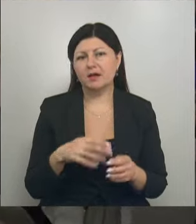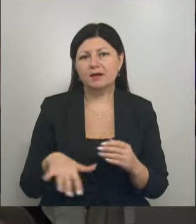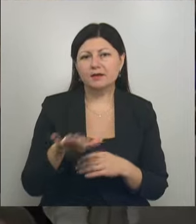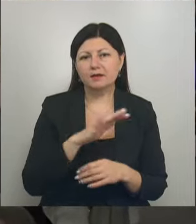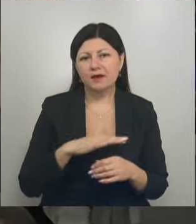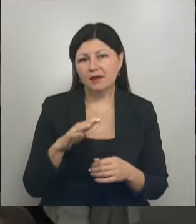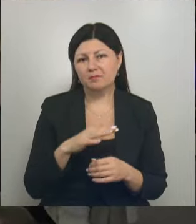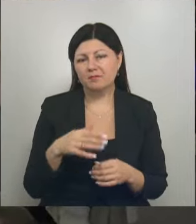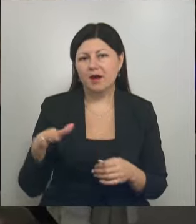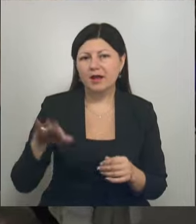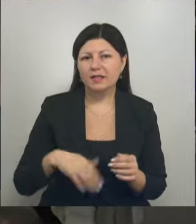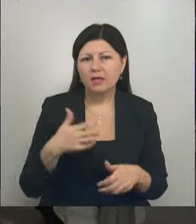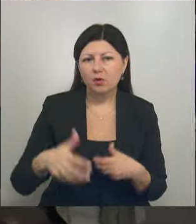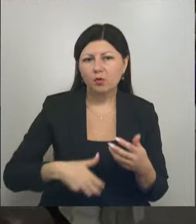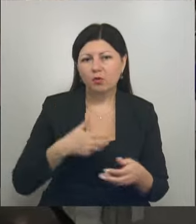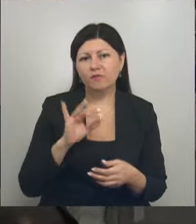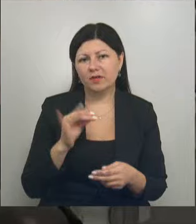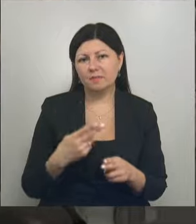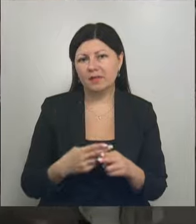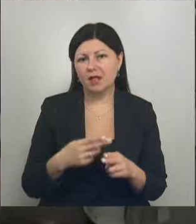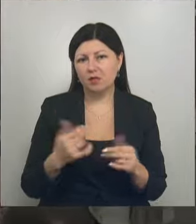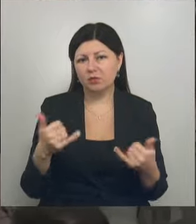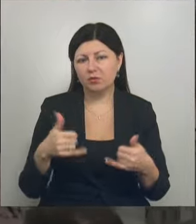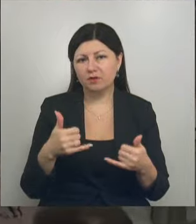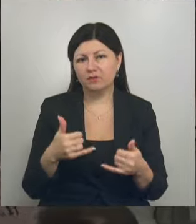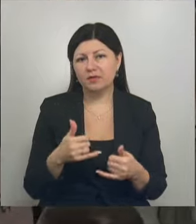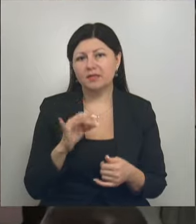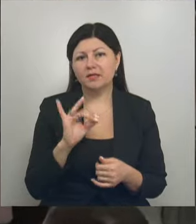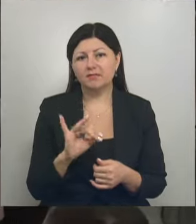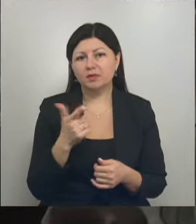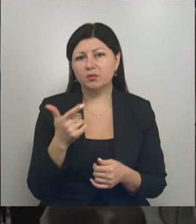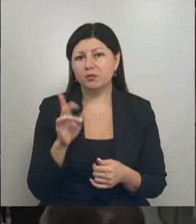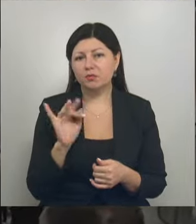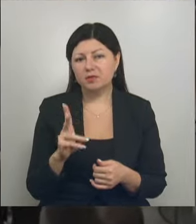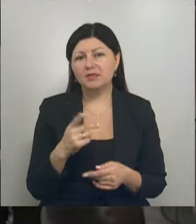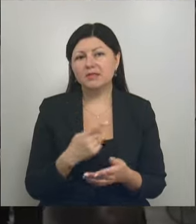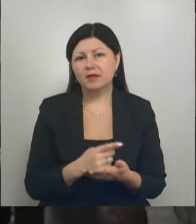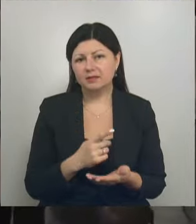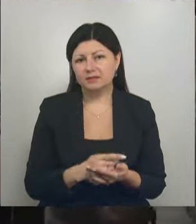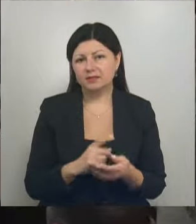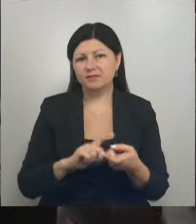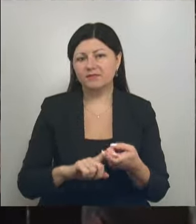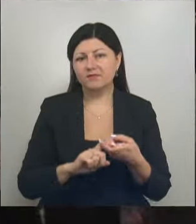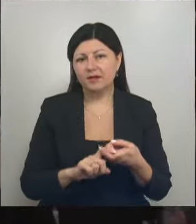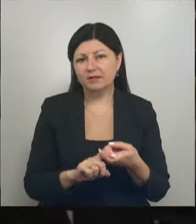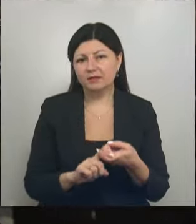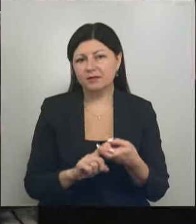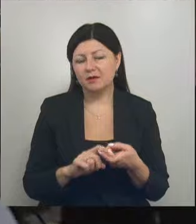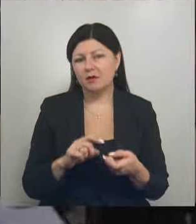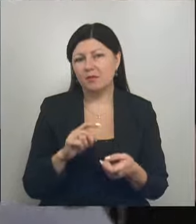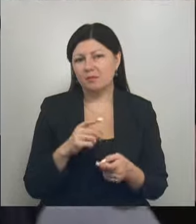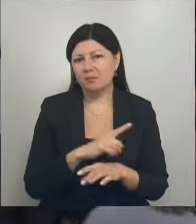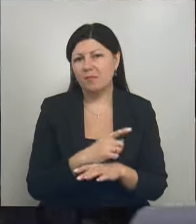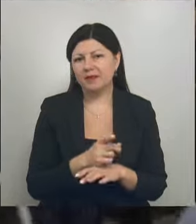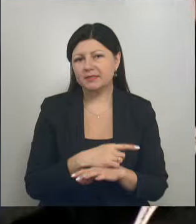металлургов. Здесь 100 лет назад геолог и академик Иван Губкин доказал связь между магнитной аномалией и залегающей